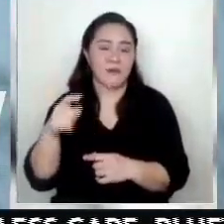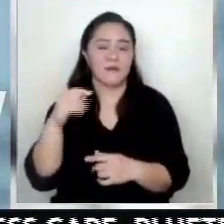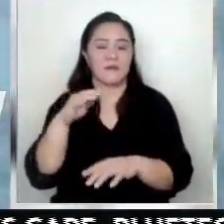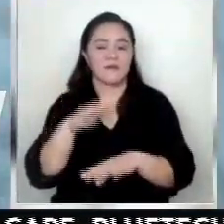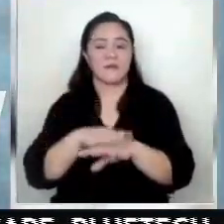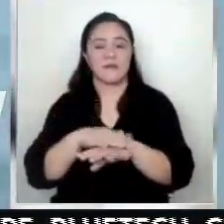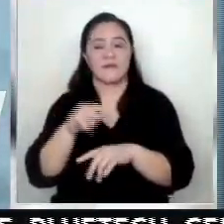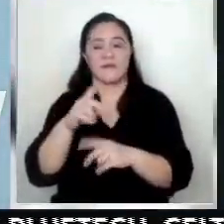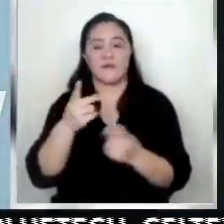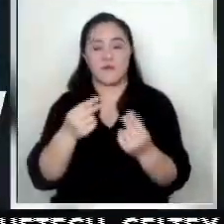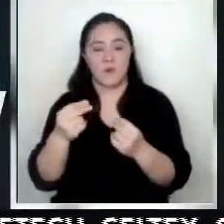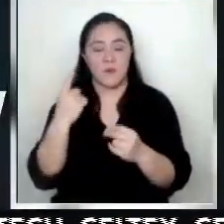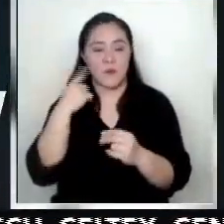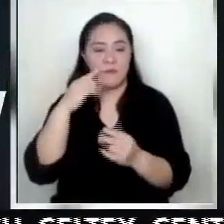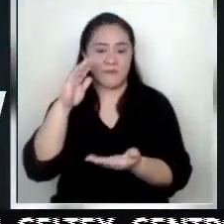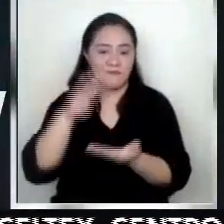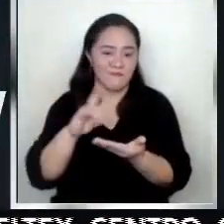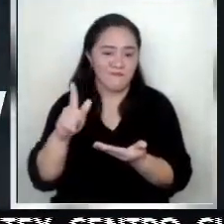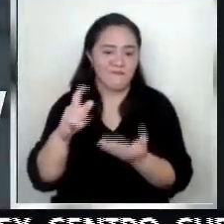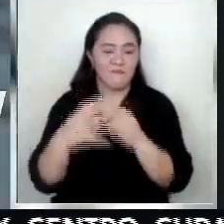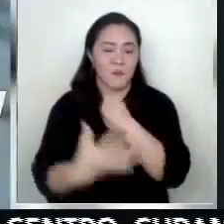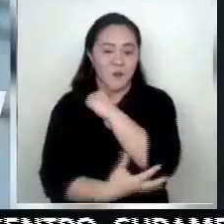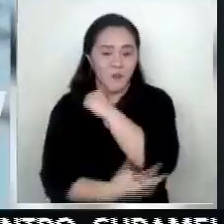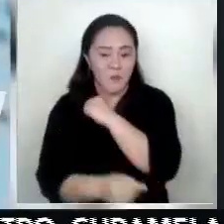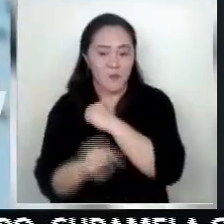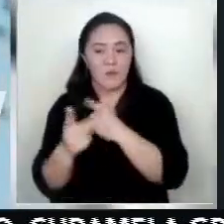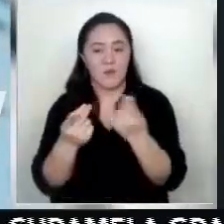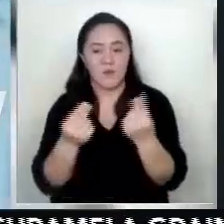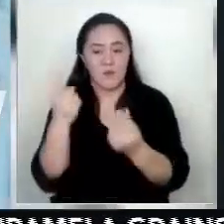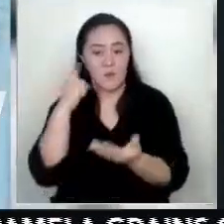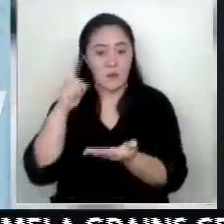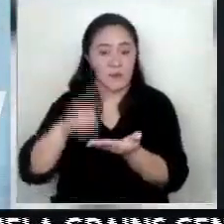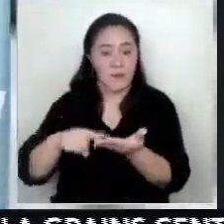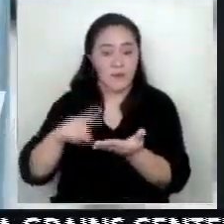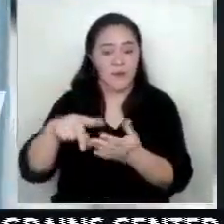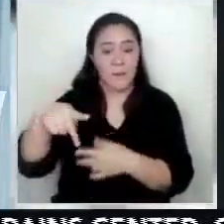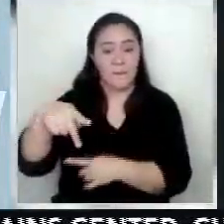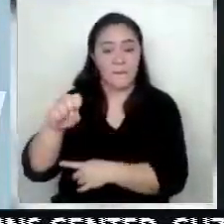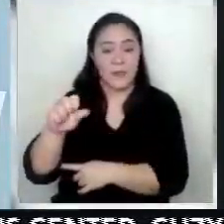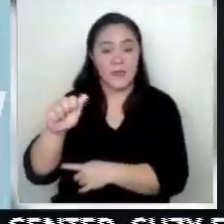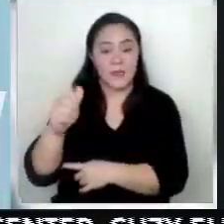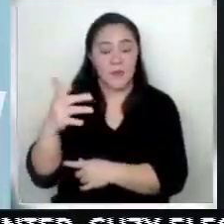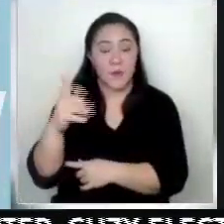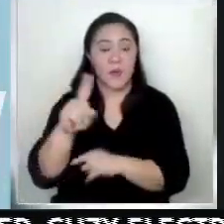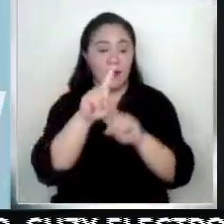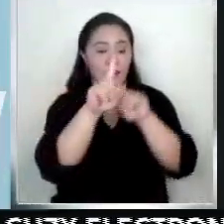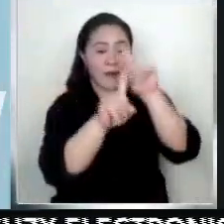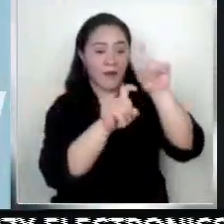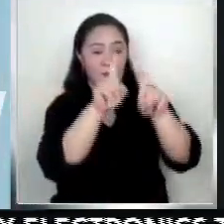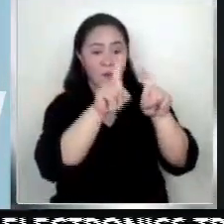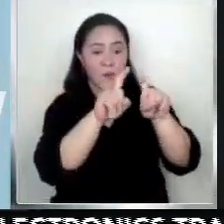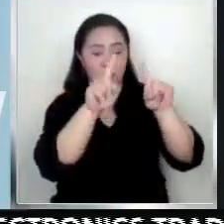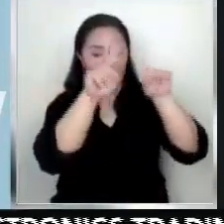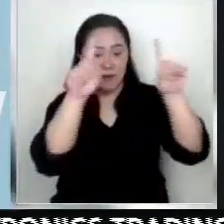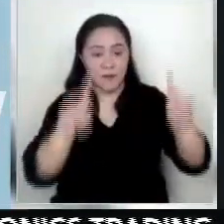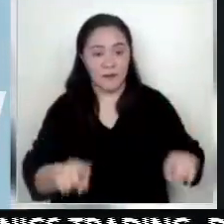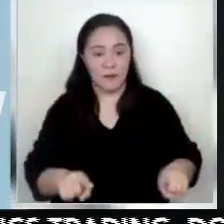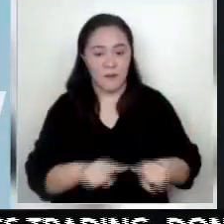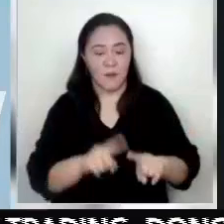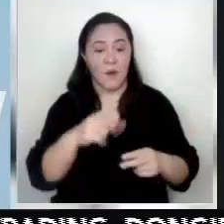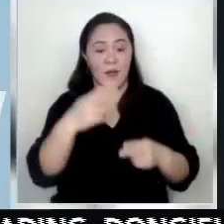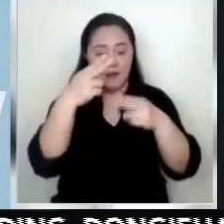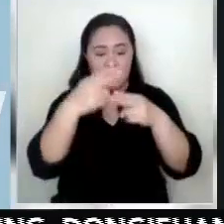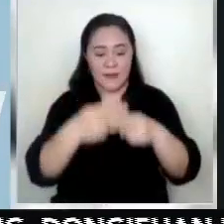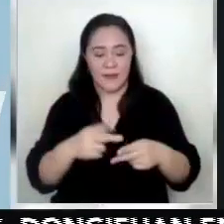ayon sa psa ang datos na ito nakuha mula sa question kung saan kasama sa mga itinatanong ang pangalan address at